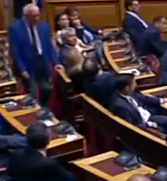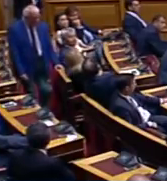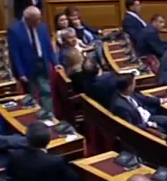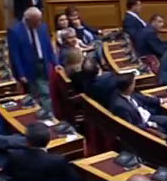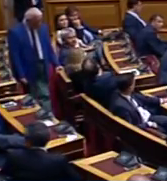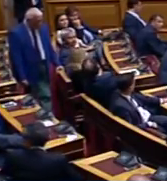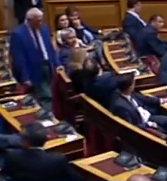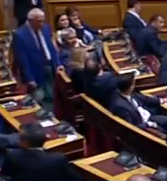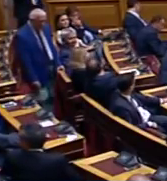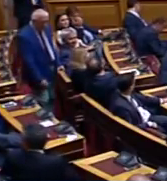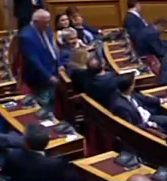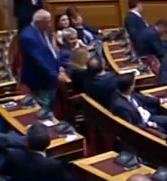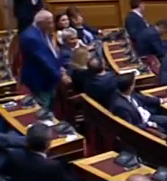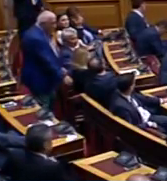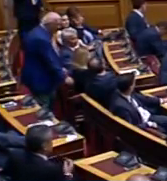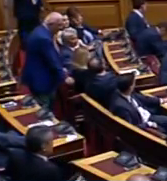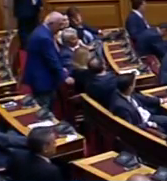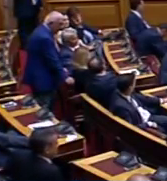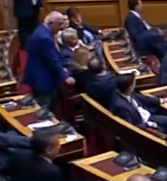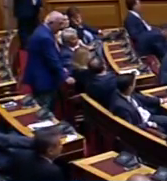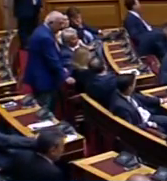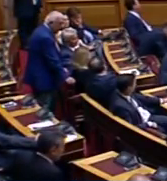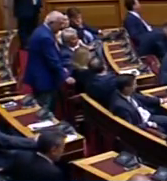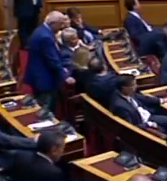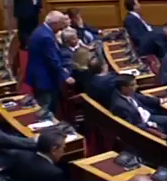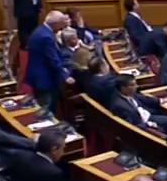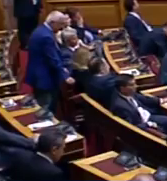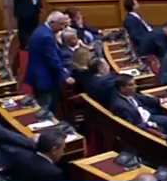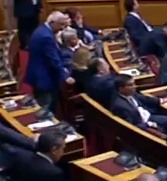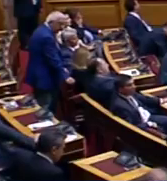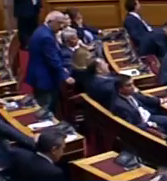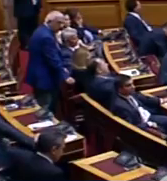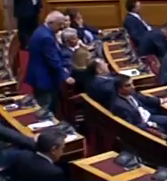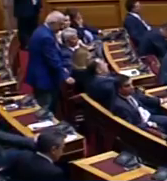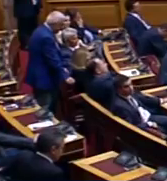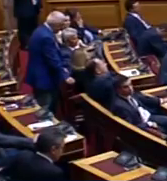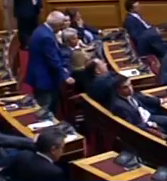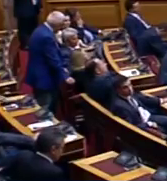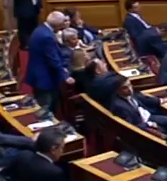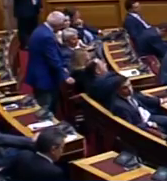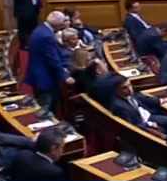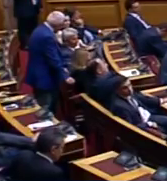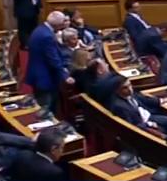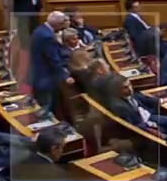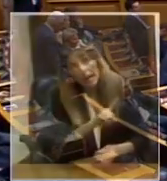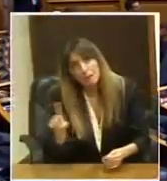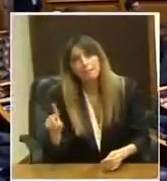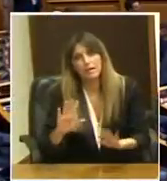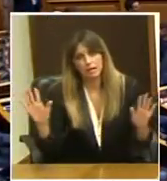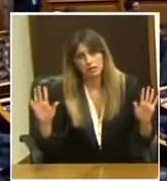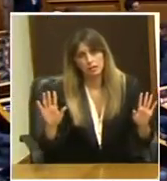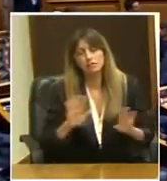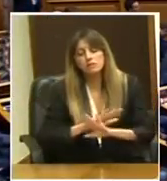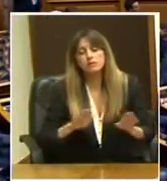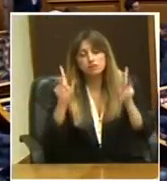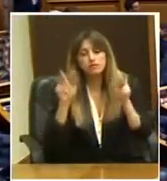Κυρία Βούλτεψη, σας ανακαλώ στην τάξη και μην το επαναλάβετε. Λοιπόν, τελεία. Υπάρχει